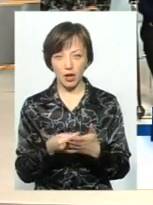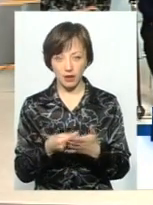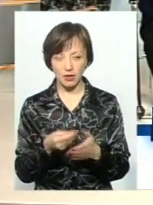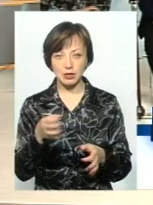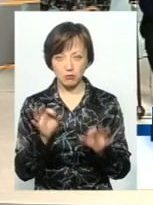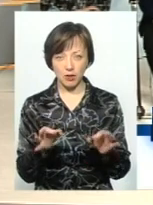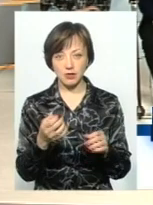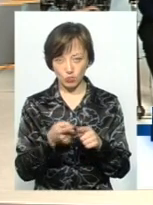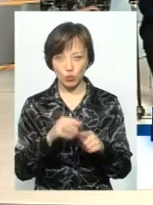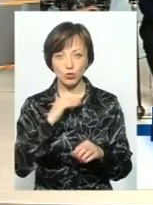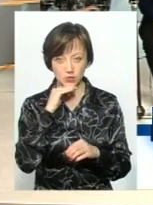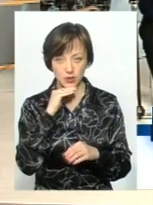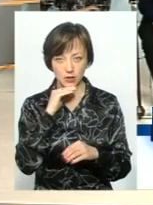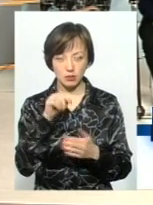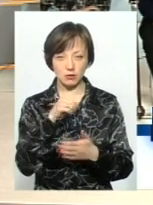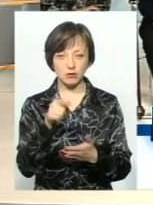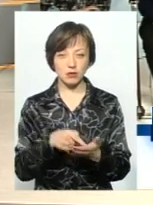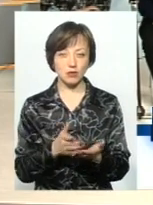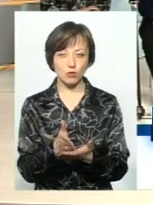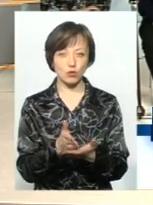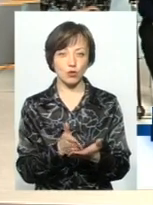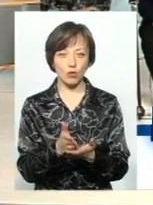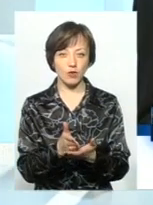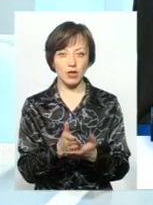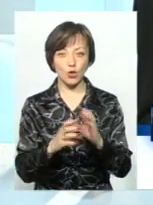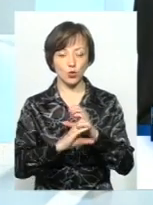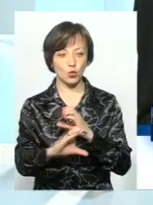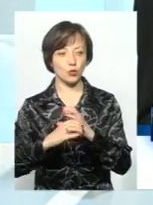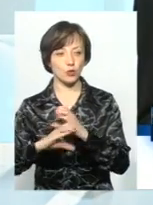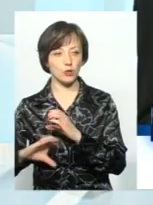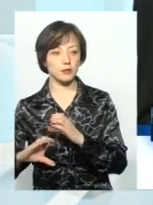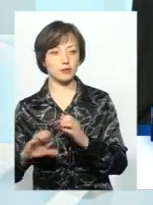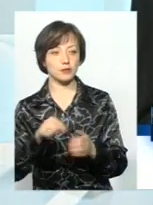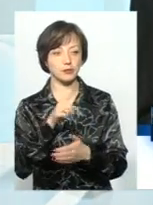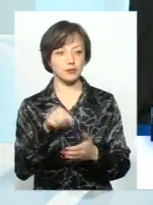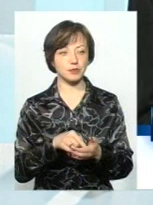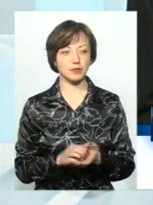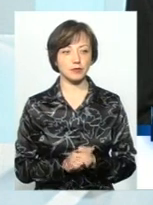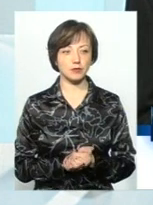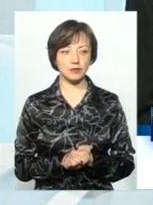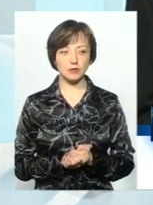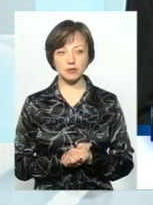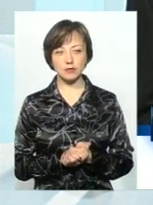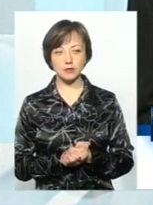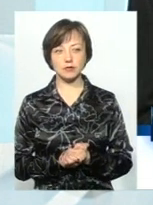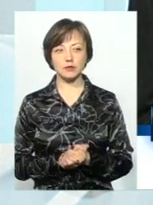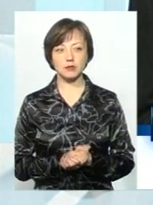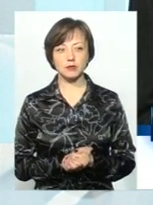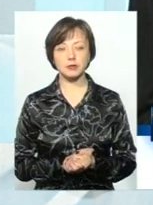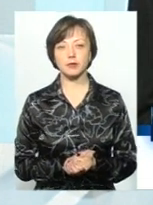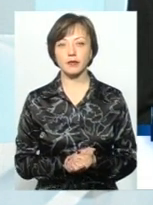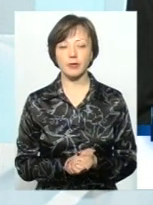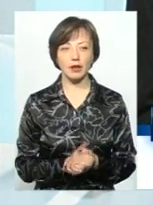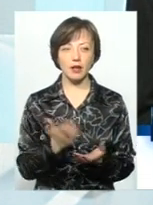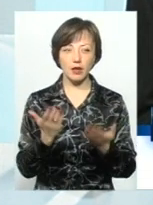насправді, цього достатньо для обслуговування мереж чи ні? Ну, якщо згідно цієї якби